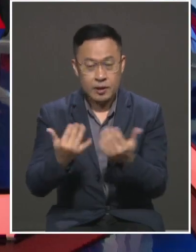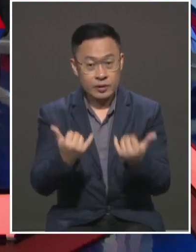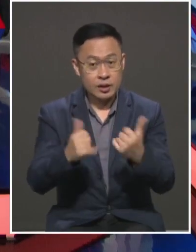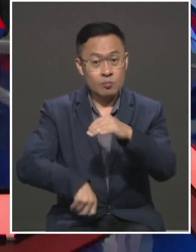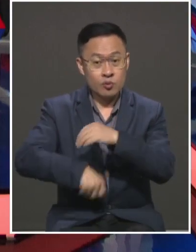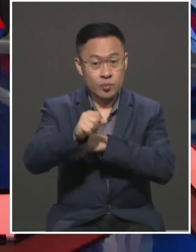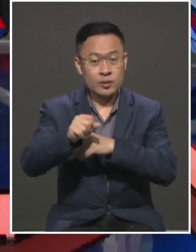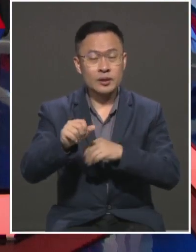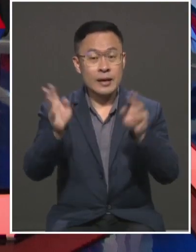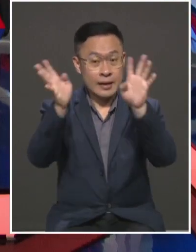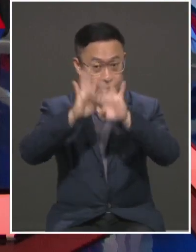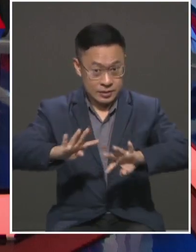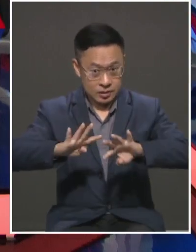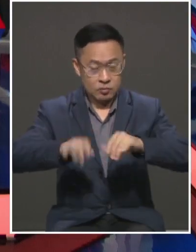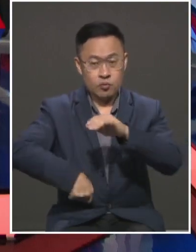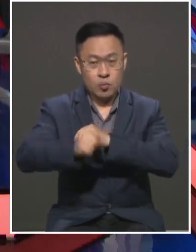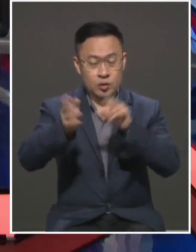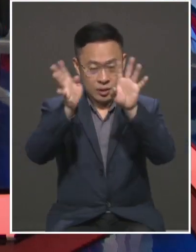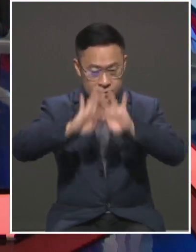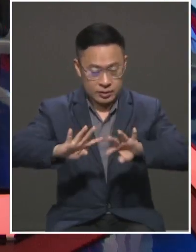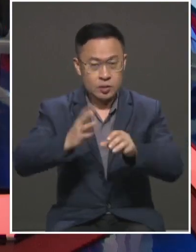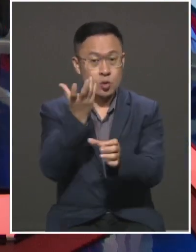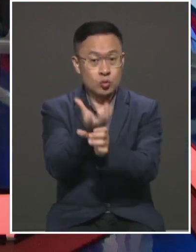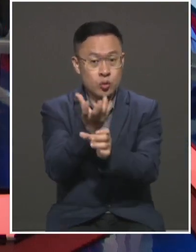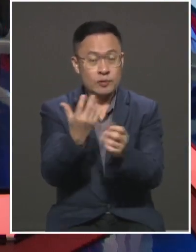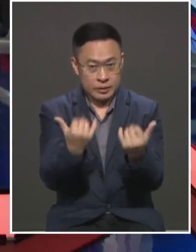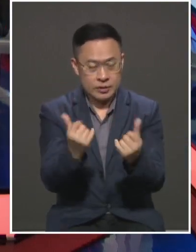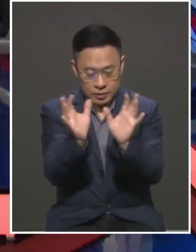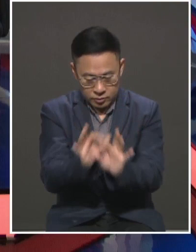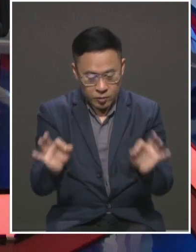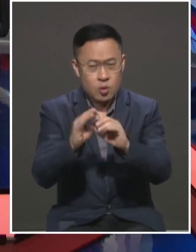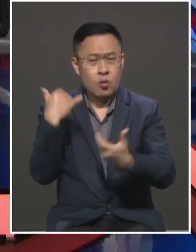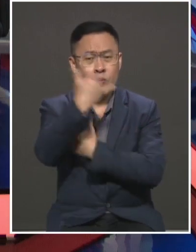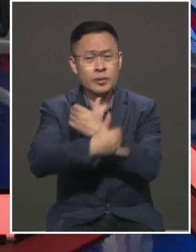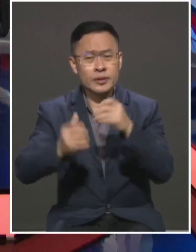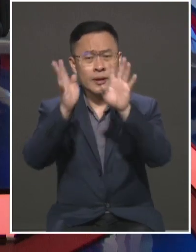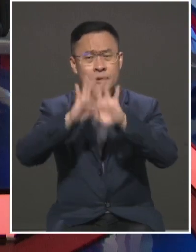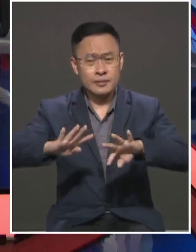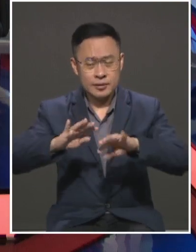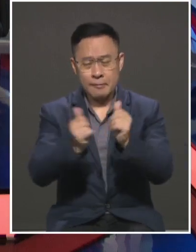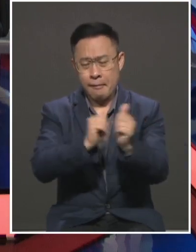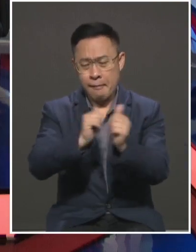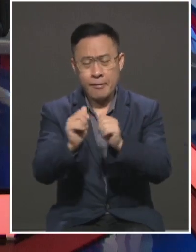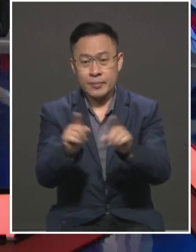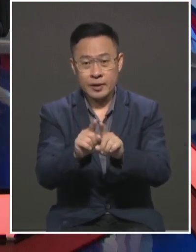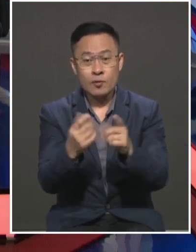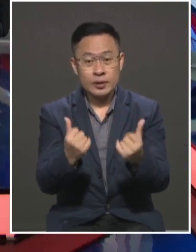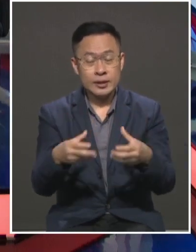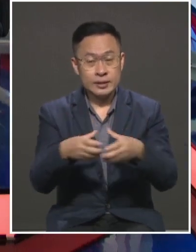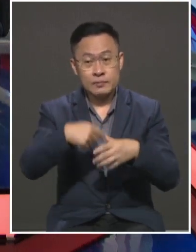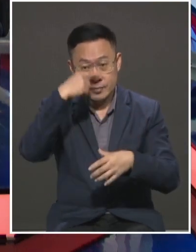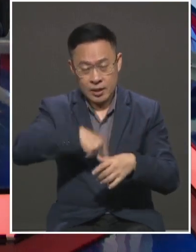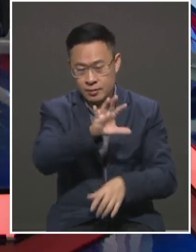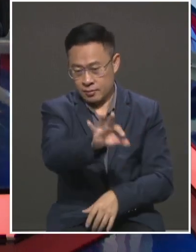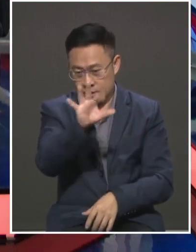ขยับมาที่ฟุตบอลชิงแชมป์อาเซียนกันหน่อยนะฮะก็เป็นศึกยิ่งใหญ่ของชาวอาเซียนของเราเนี่ยแหละฮะล่าสุดครับทีมชาติไทยก็ตอนนี้เก็บตัว